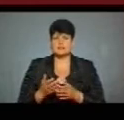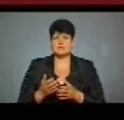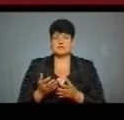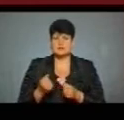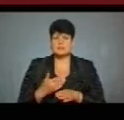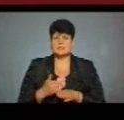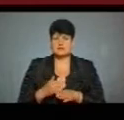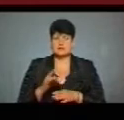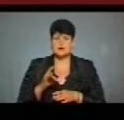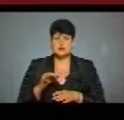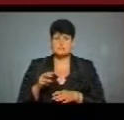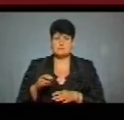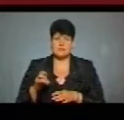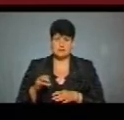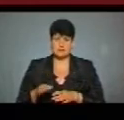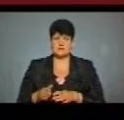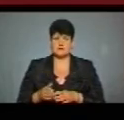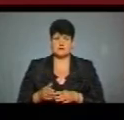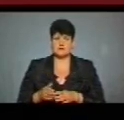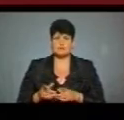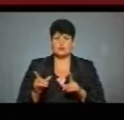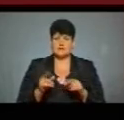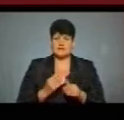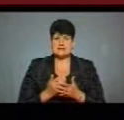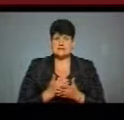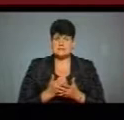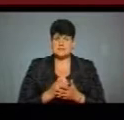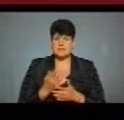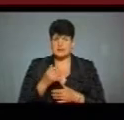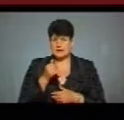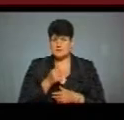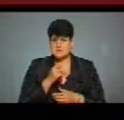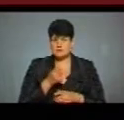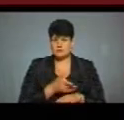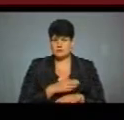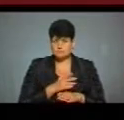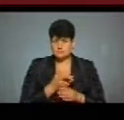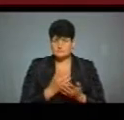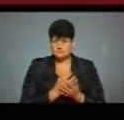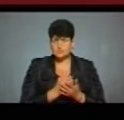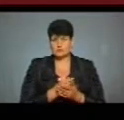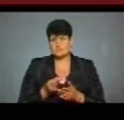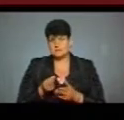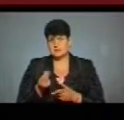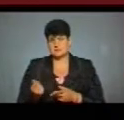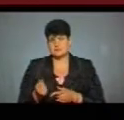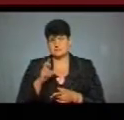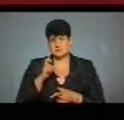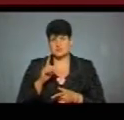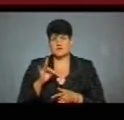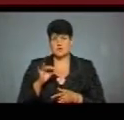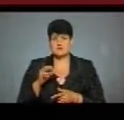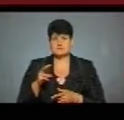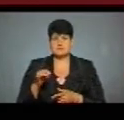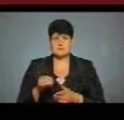кредити під розмитнення і позичали, або їхали на заробітки на пару місяців для того, щоб на розмитнення заробити. От, причина